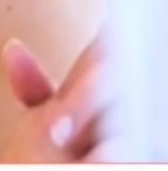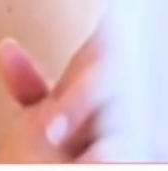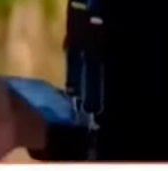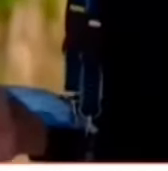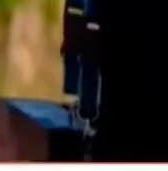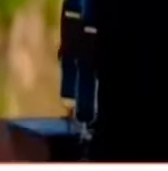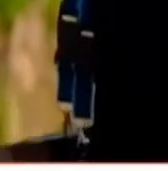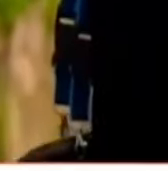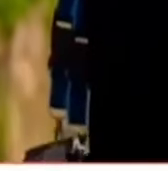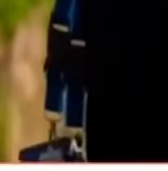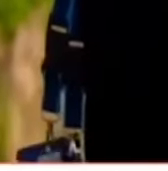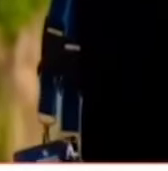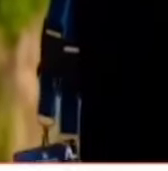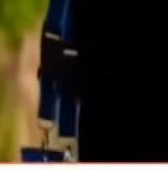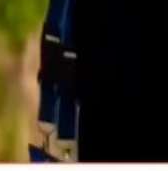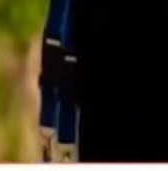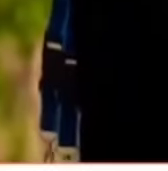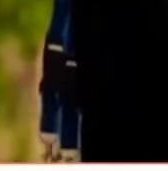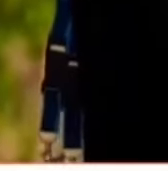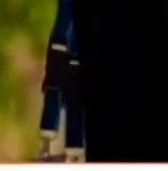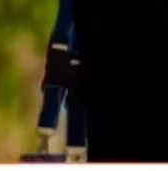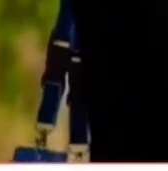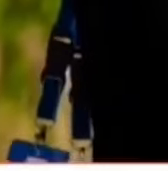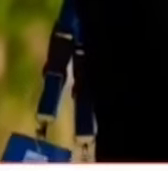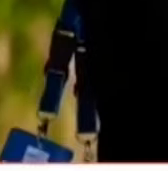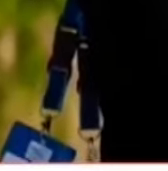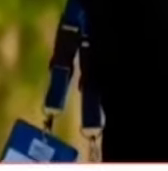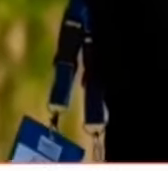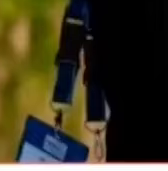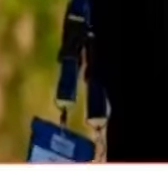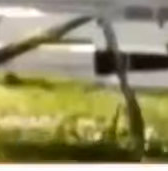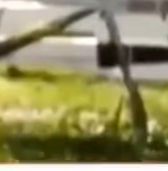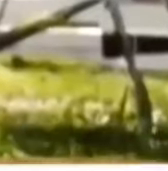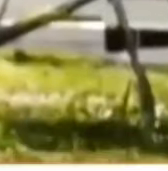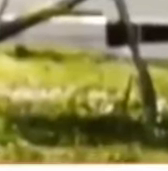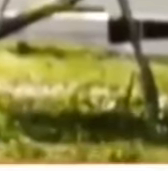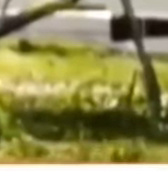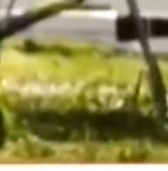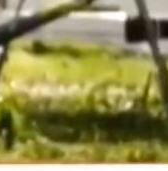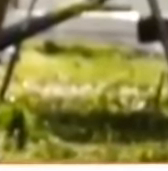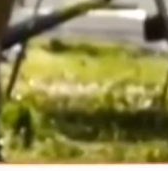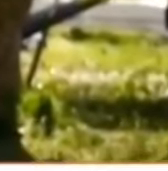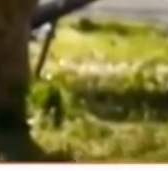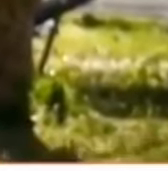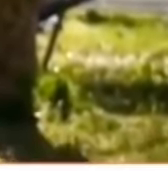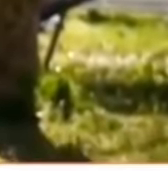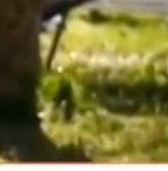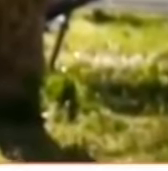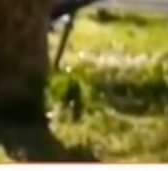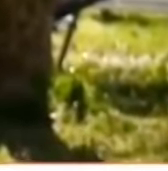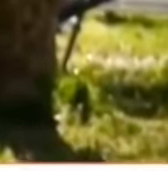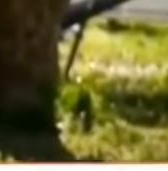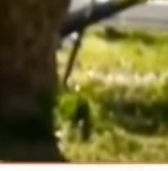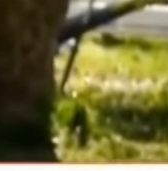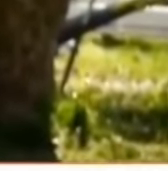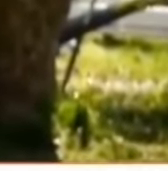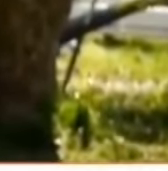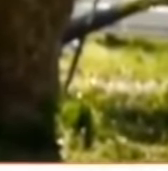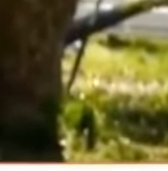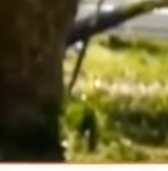yenna alina record ey'okukiikirira Uganda na mizanyo Olympics mu mpaka za mato wabula ngali medo okutuukiriza ekirooto eky'okwangulayo